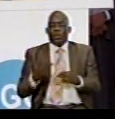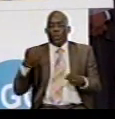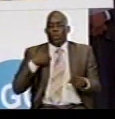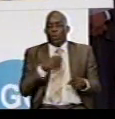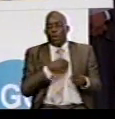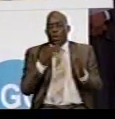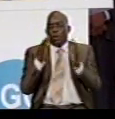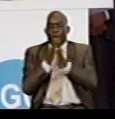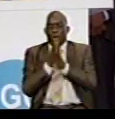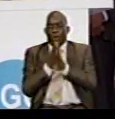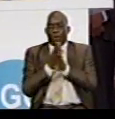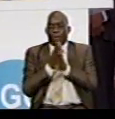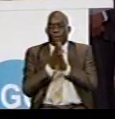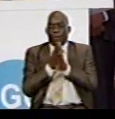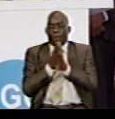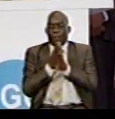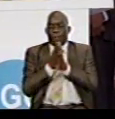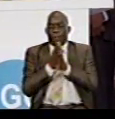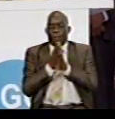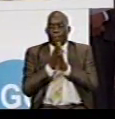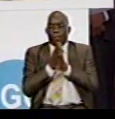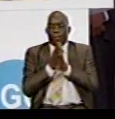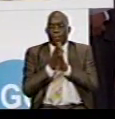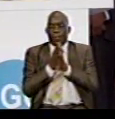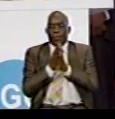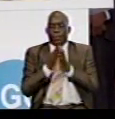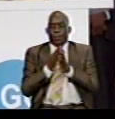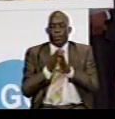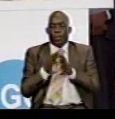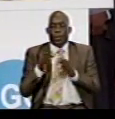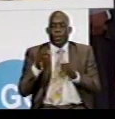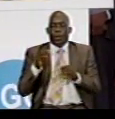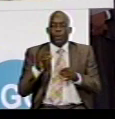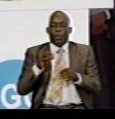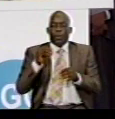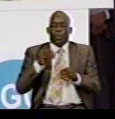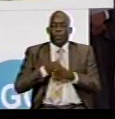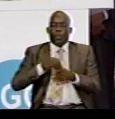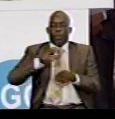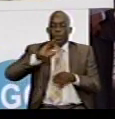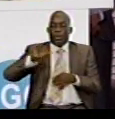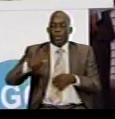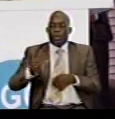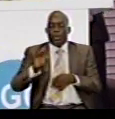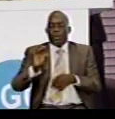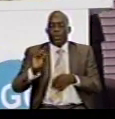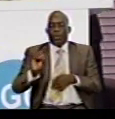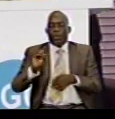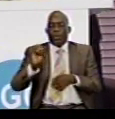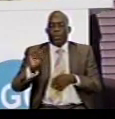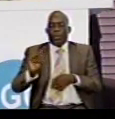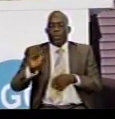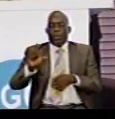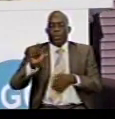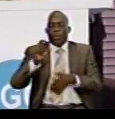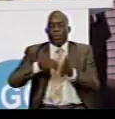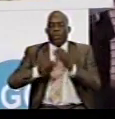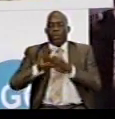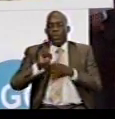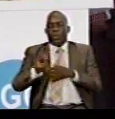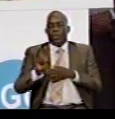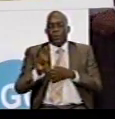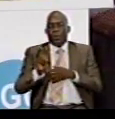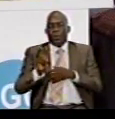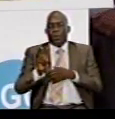de Jésus, nous avons prié. In Joel chapter 2. Dans Joël chapitre 2. Joel.